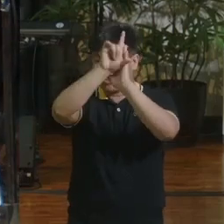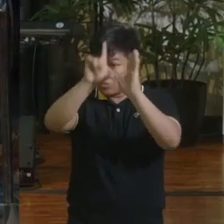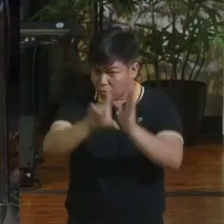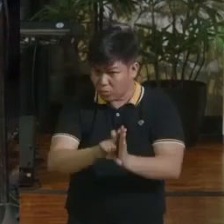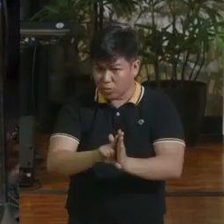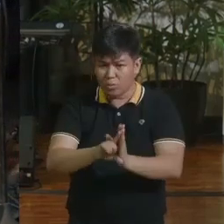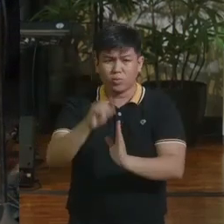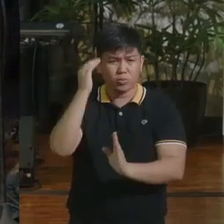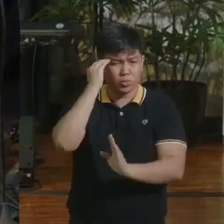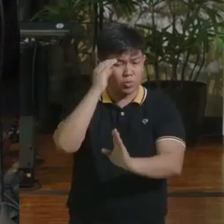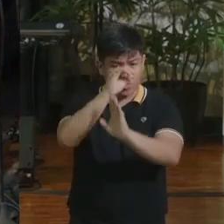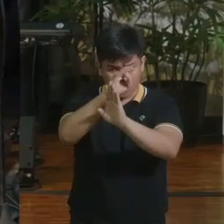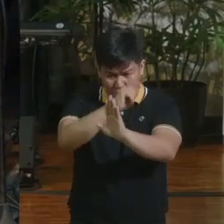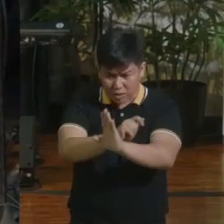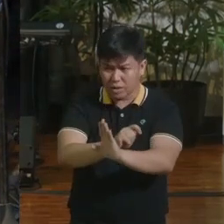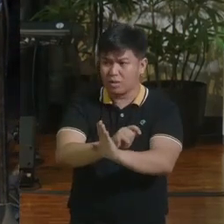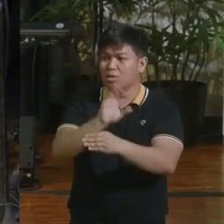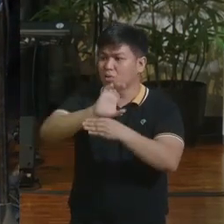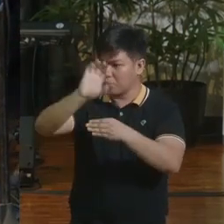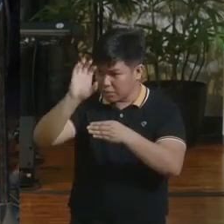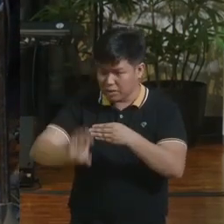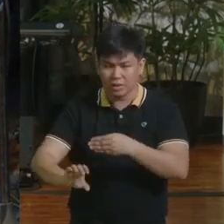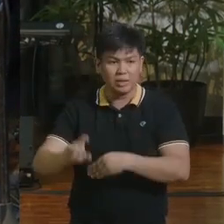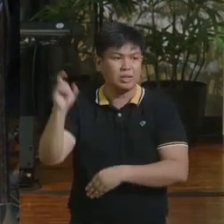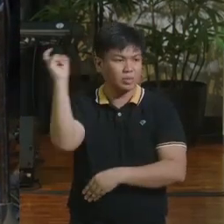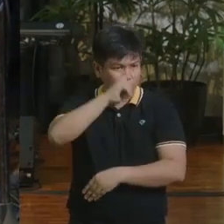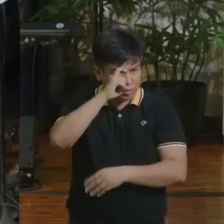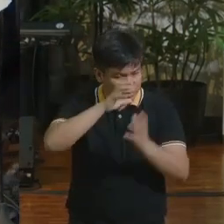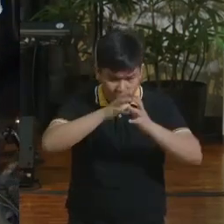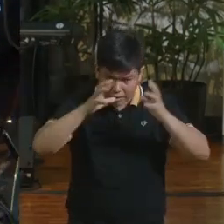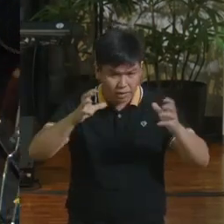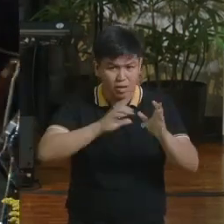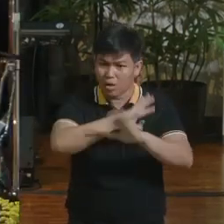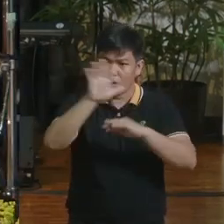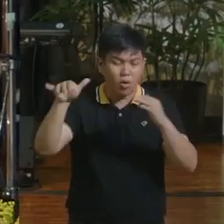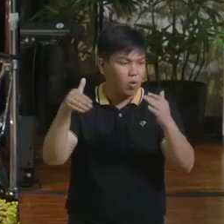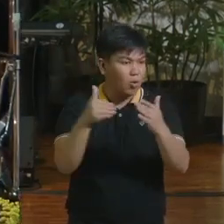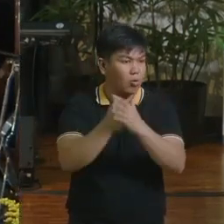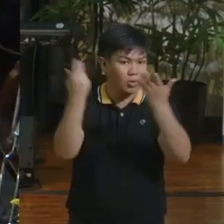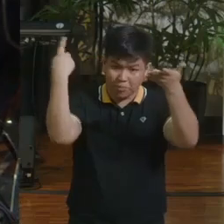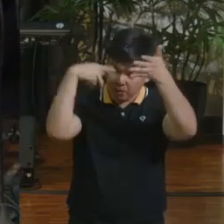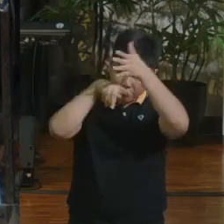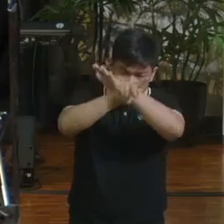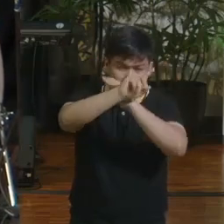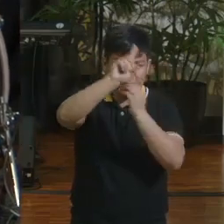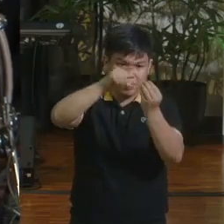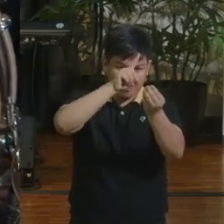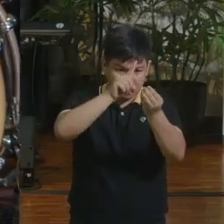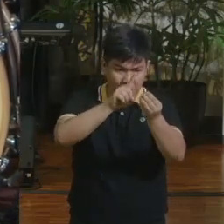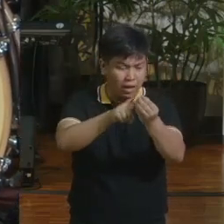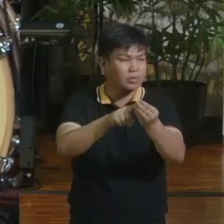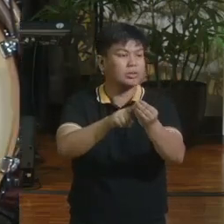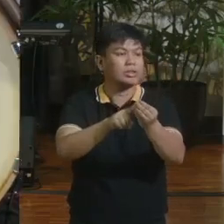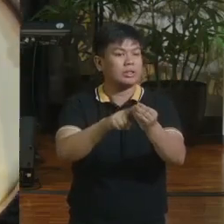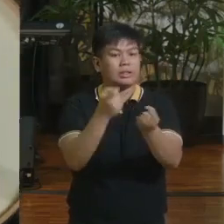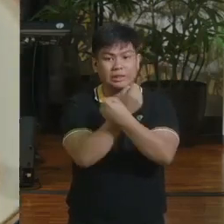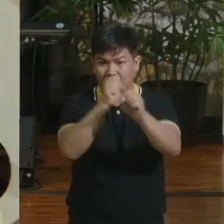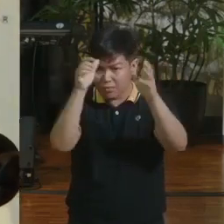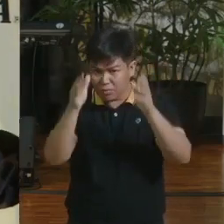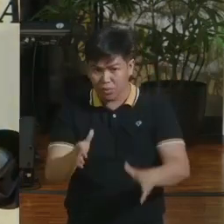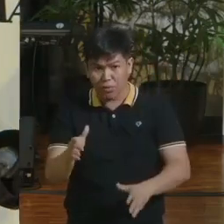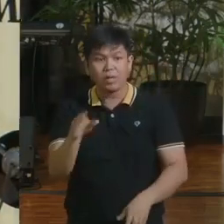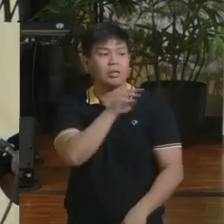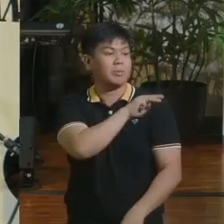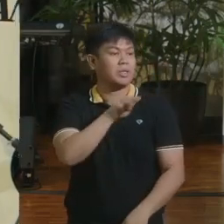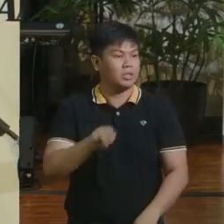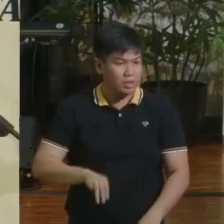Scriptures. Alam niya sa kanyang pag-iisip ang lahat ng mga hula sa darating na Mesias. At nung kanyang masalubong